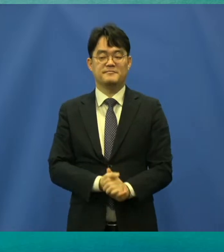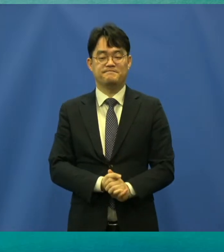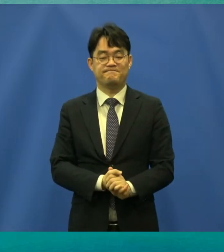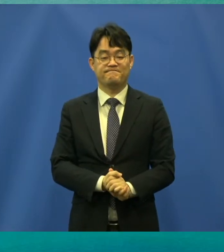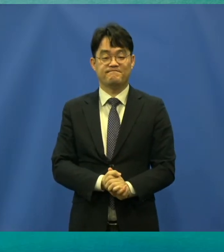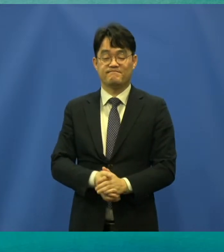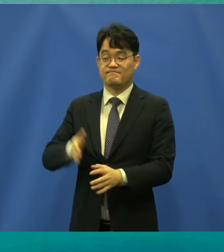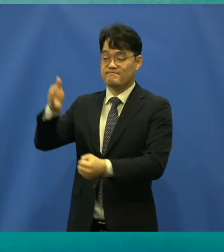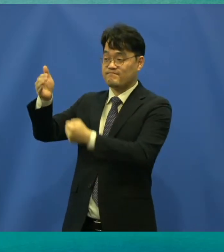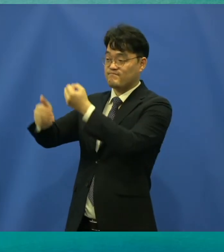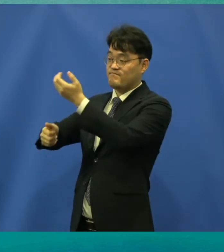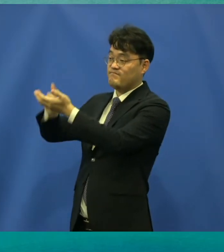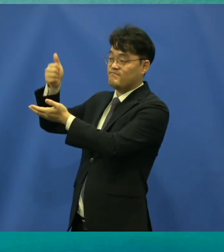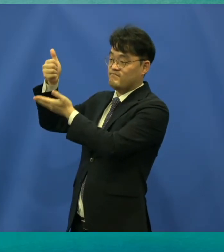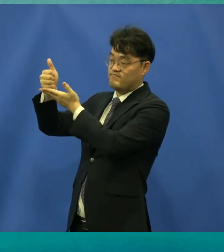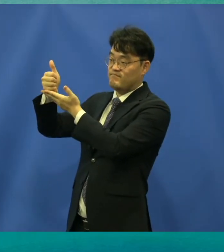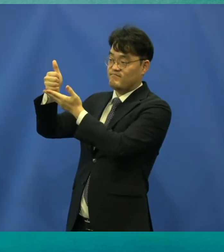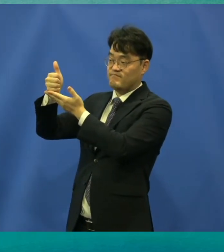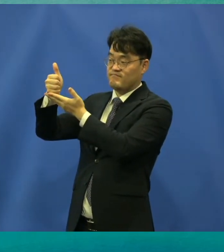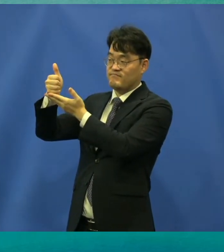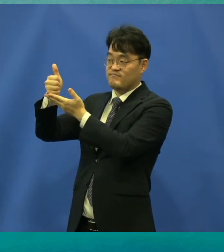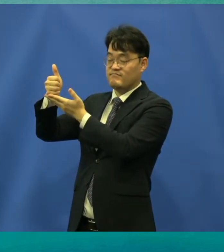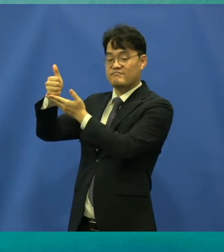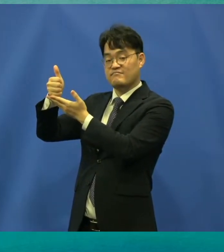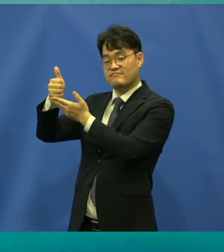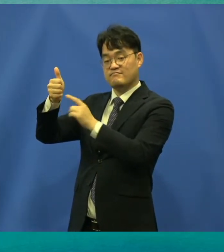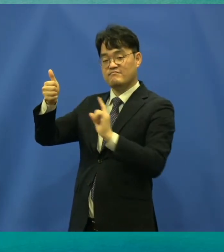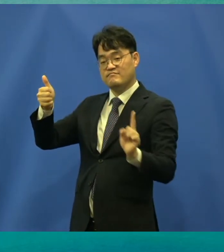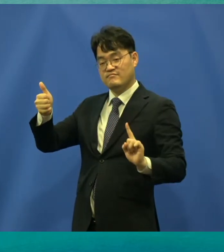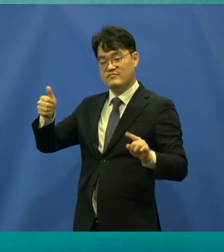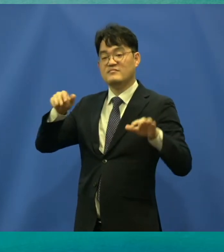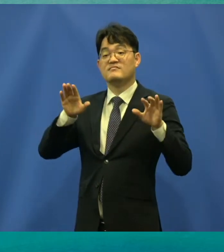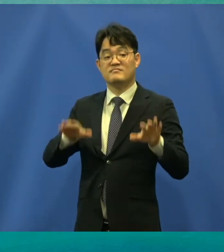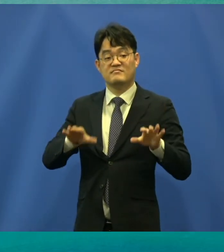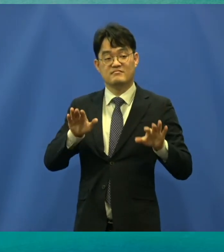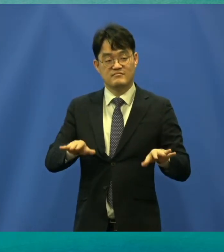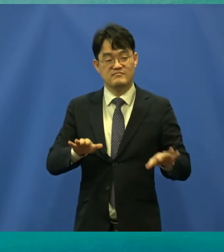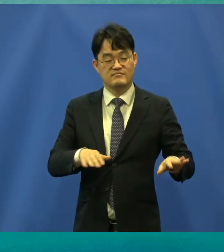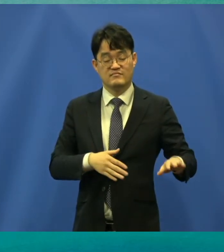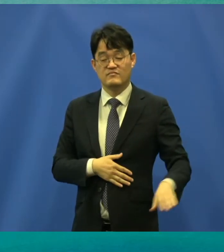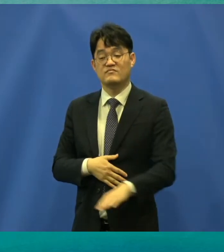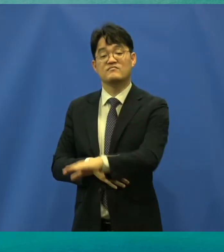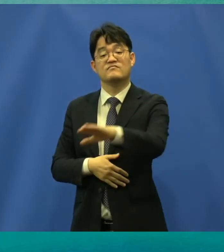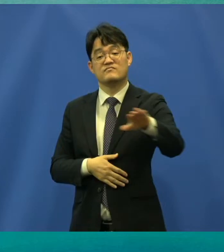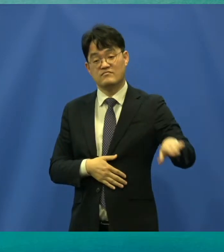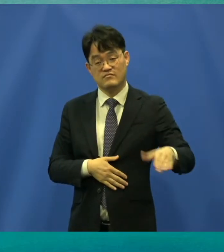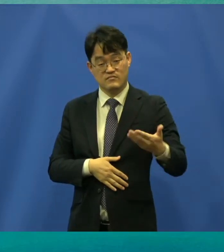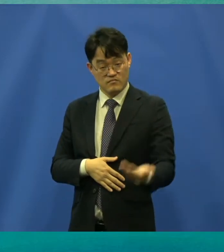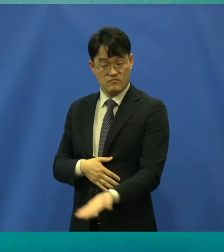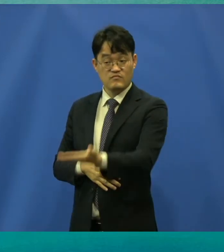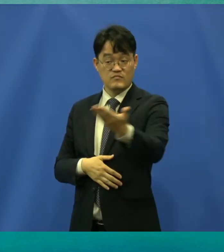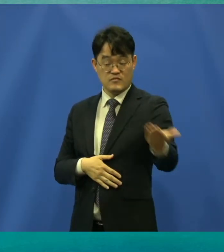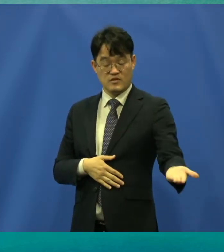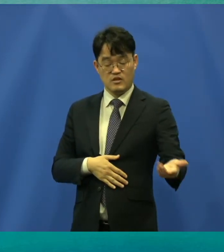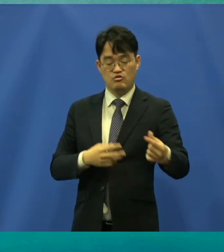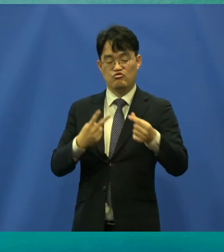하나님은 그 이상입니다. 하나님은 오늘 또 우리에게 마찬가지로 기회를